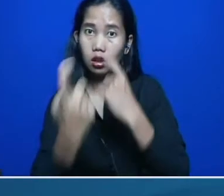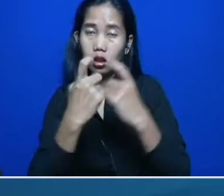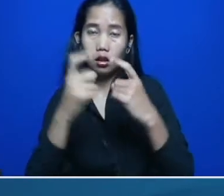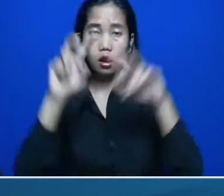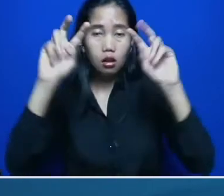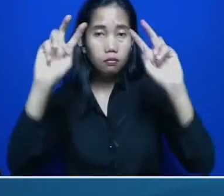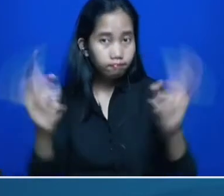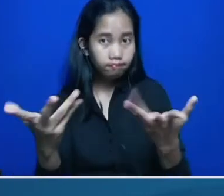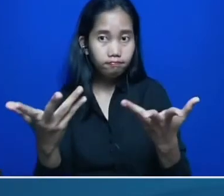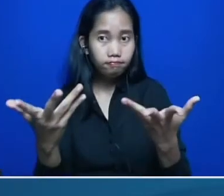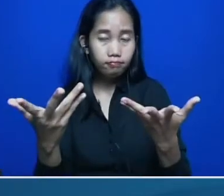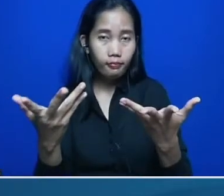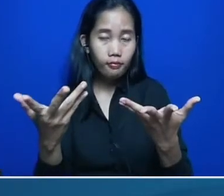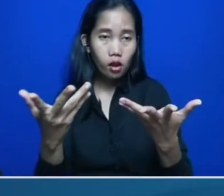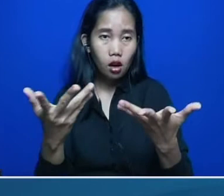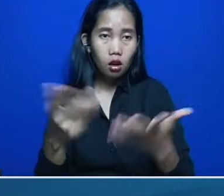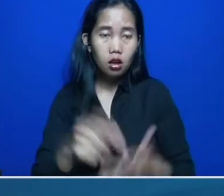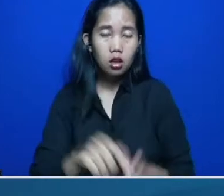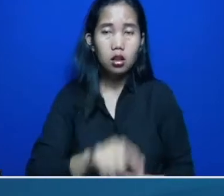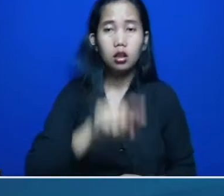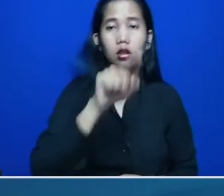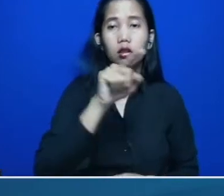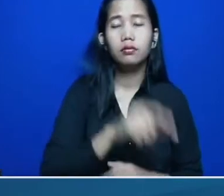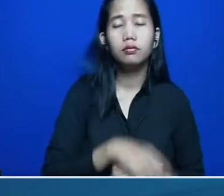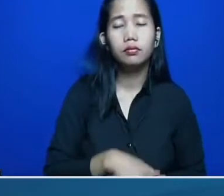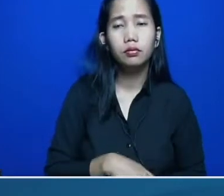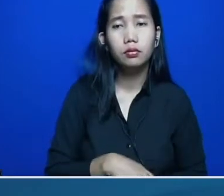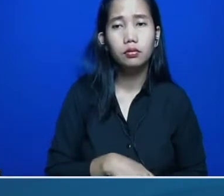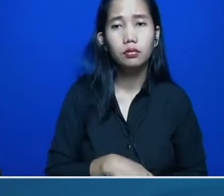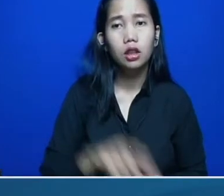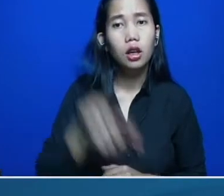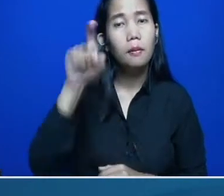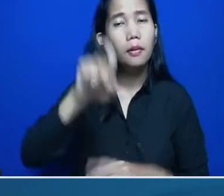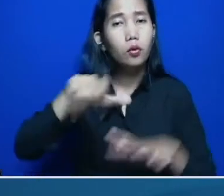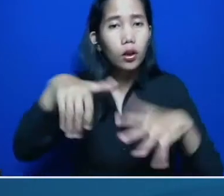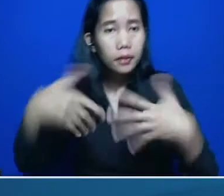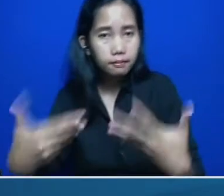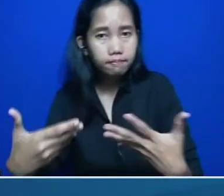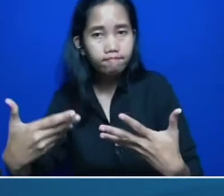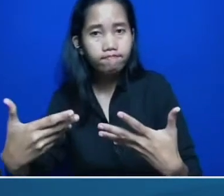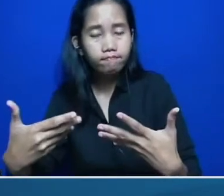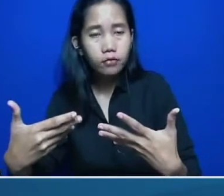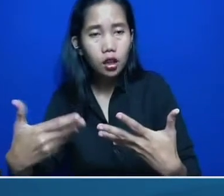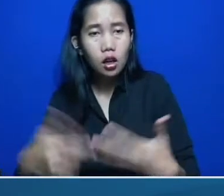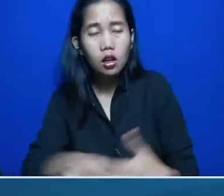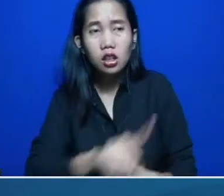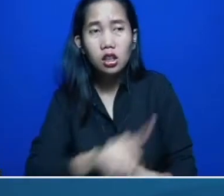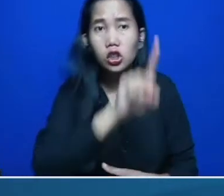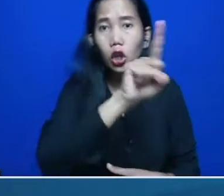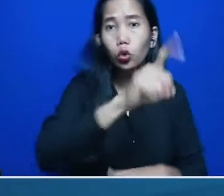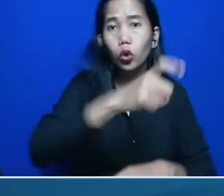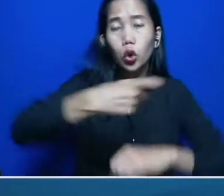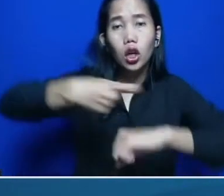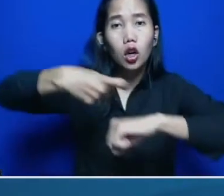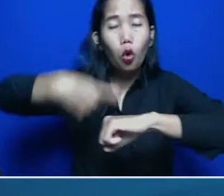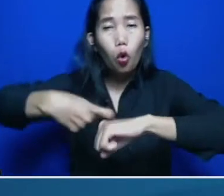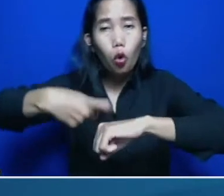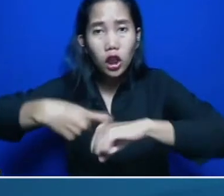menjaga tubuh kita 1 Korintus 6 ayat 19 dan 20